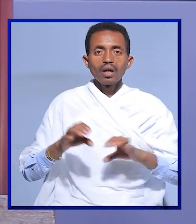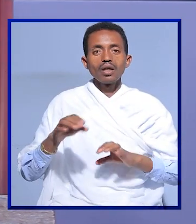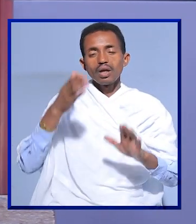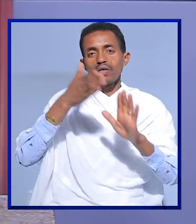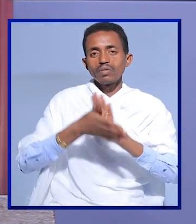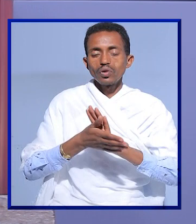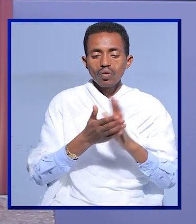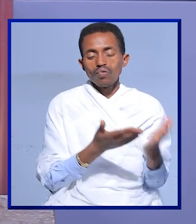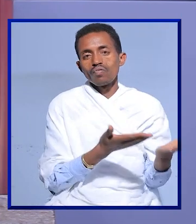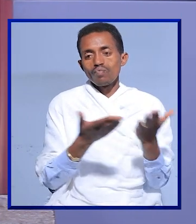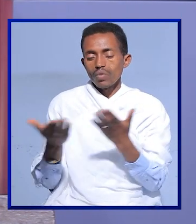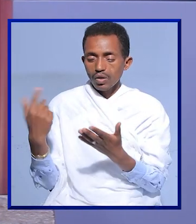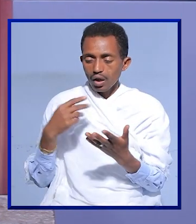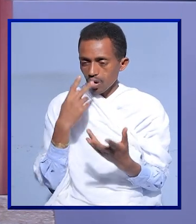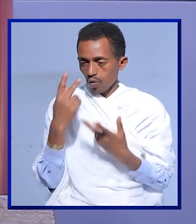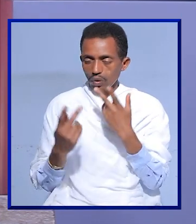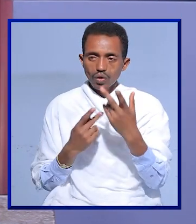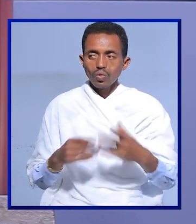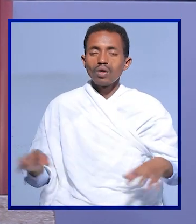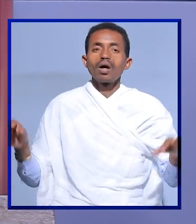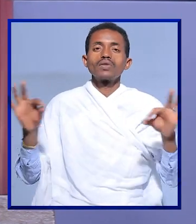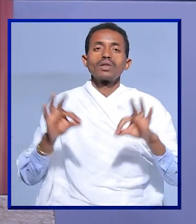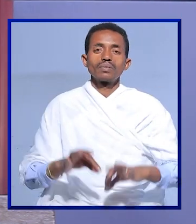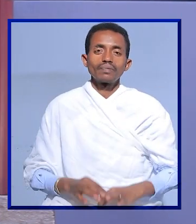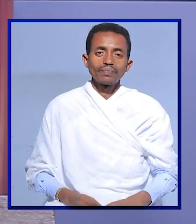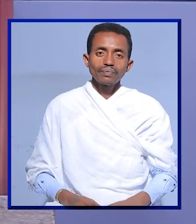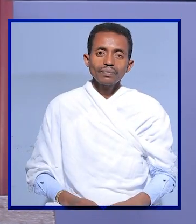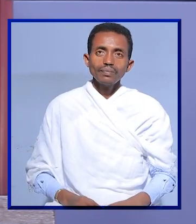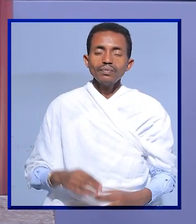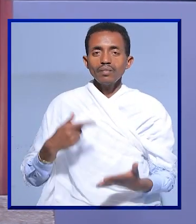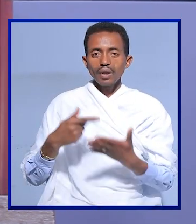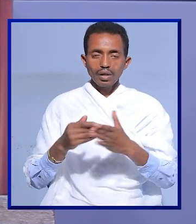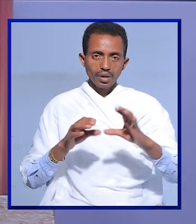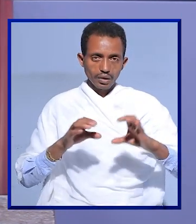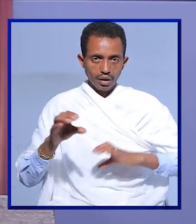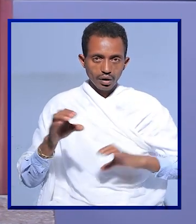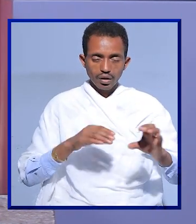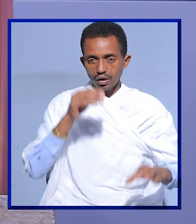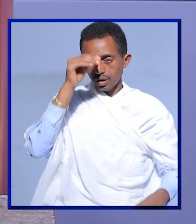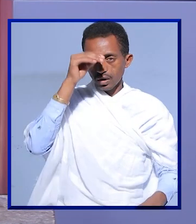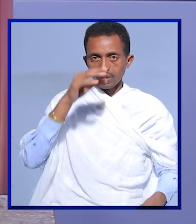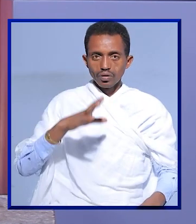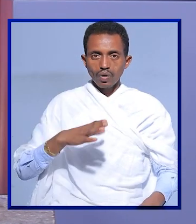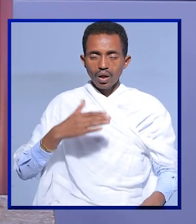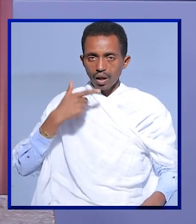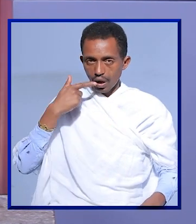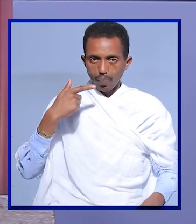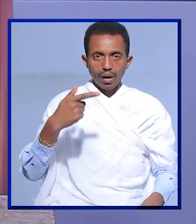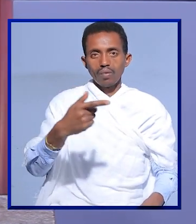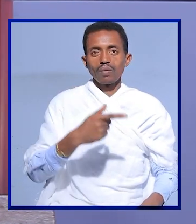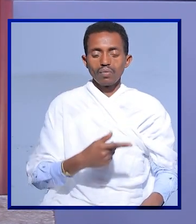ይገባል። ዛሬ ልንጎመኛቸው ይገባል። ይህንም ስናደርግ ሰው ለሚለው